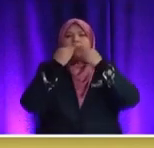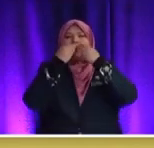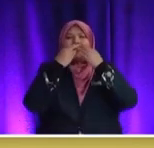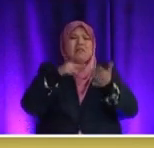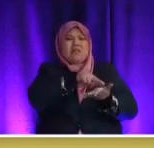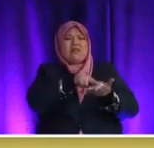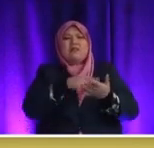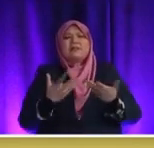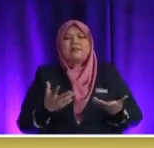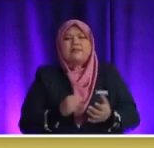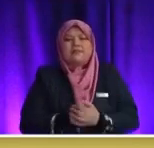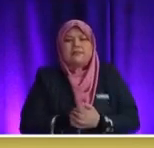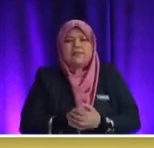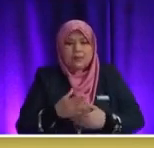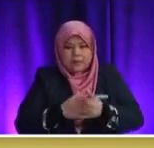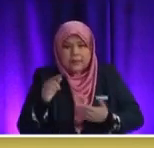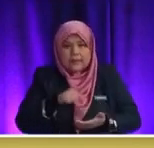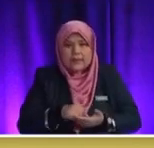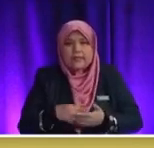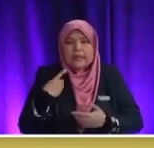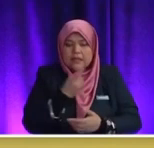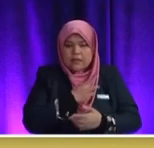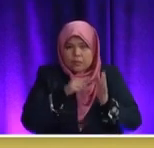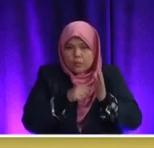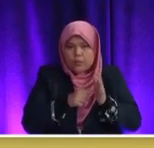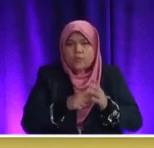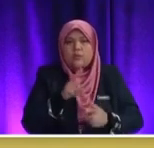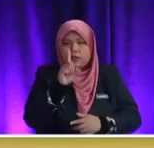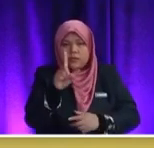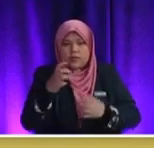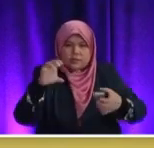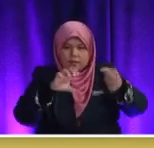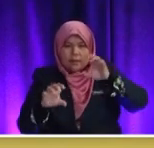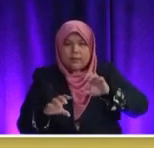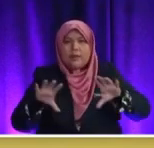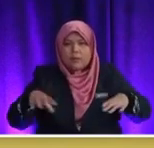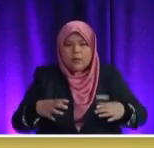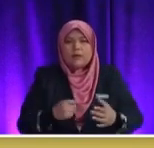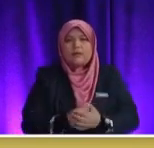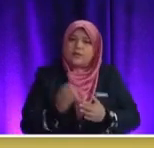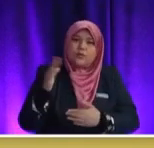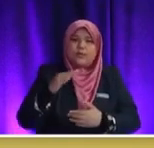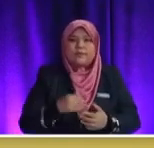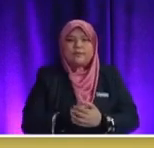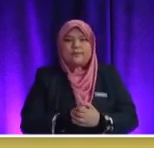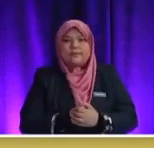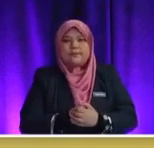gas beracun tersebut selepas ini saya akan Tunjukkan bagaimana eksperimen ini dilakukan Cup